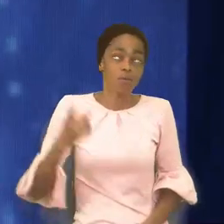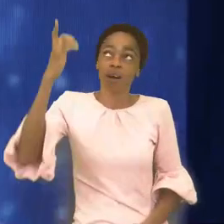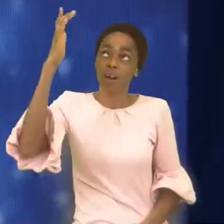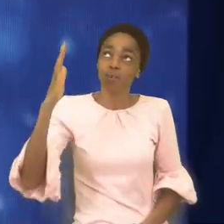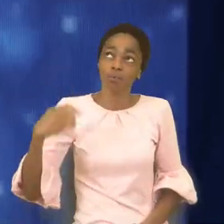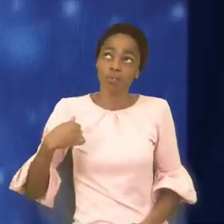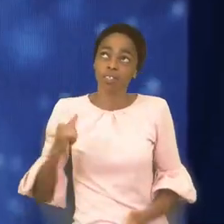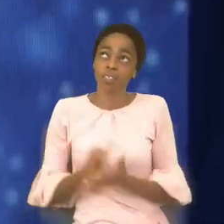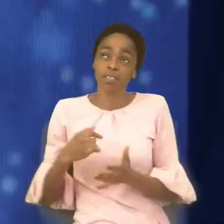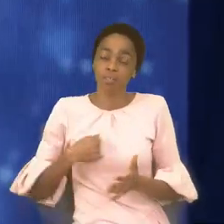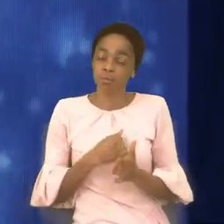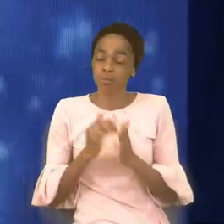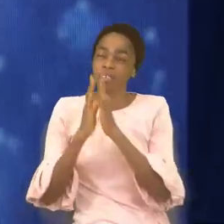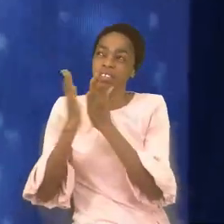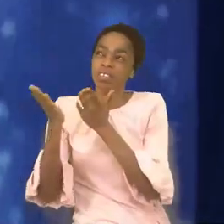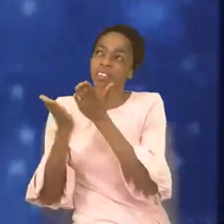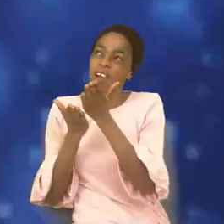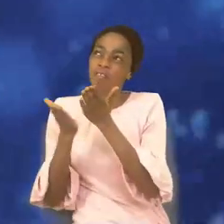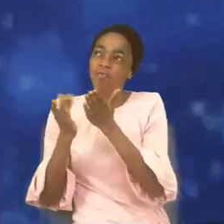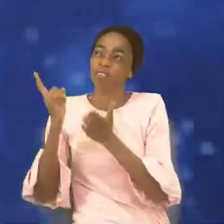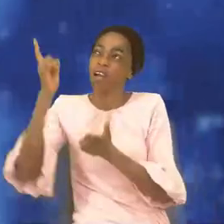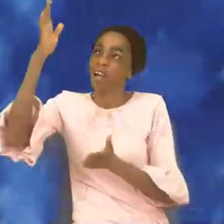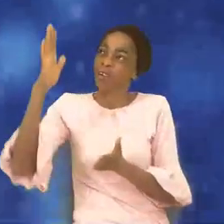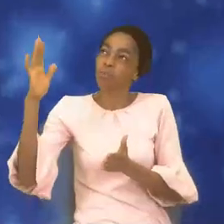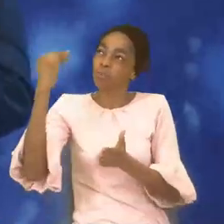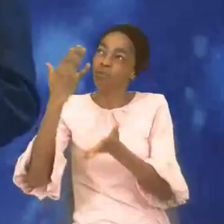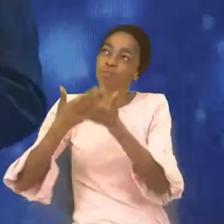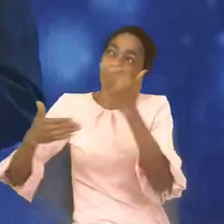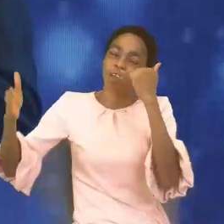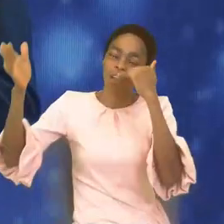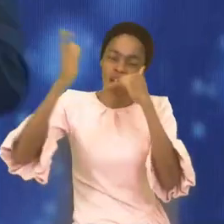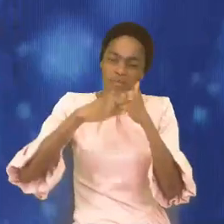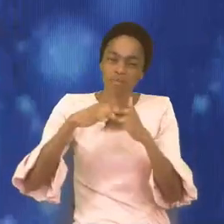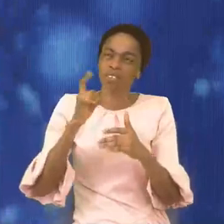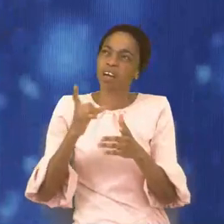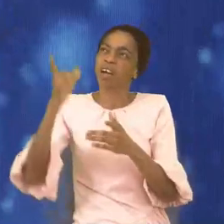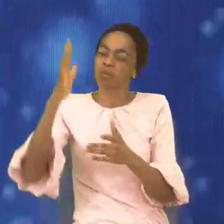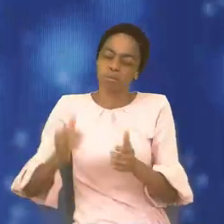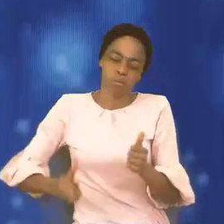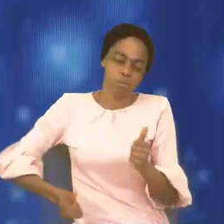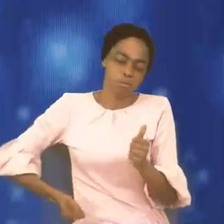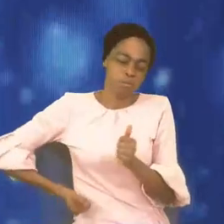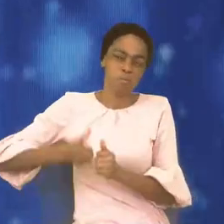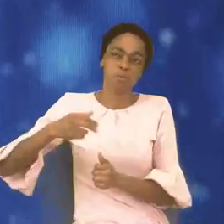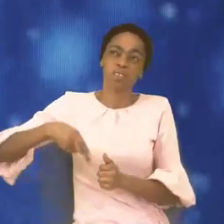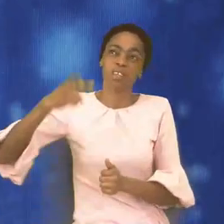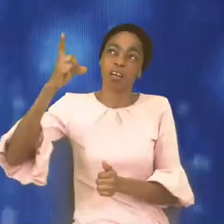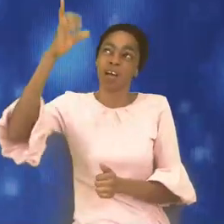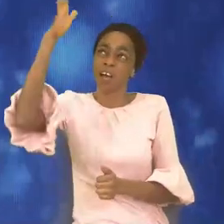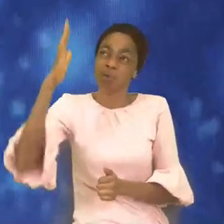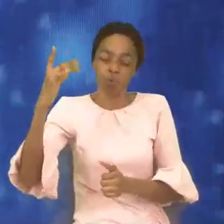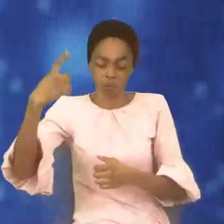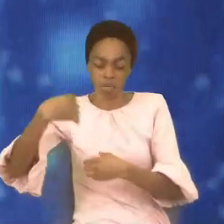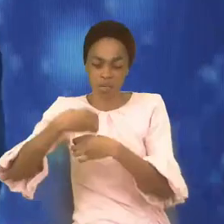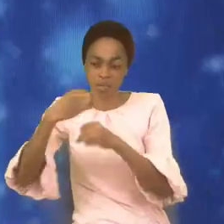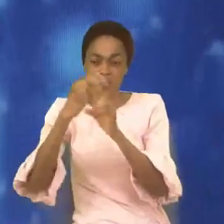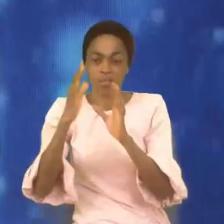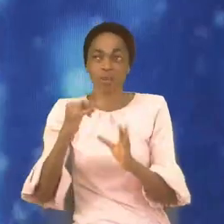nous servons, le Dieu du ciel, le Dieu très haut, le Dieu